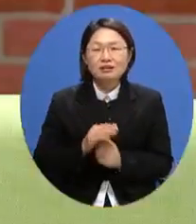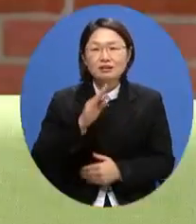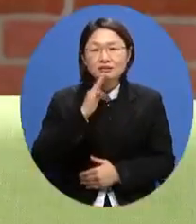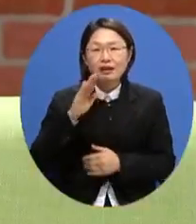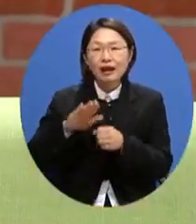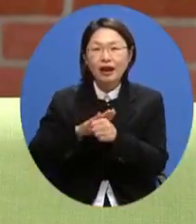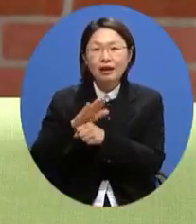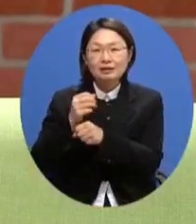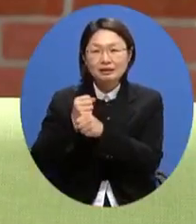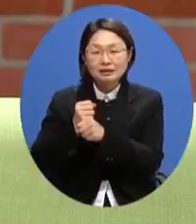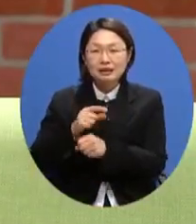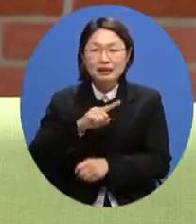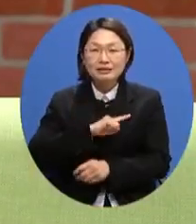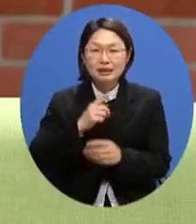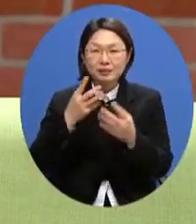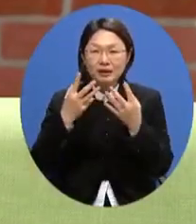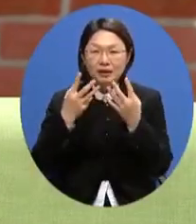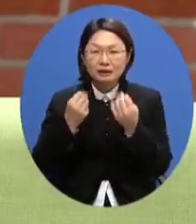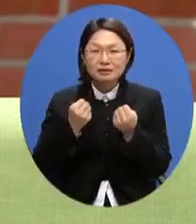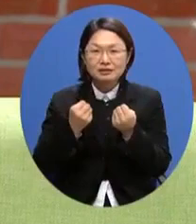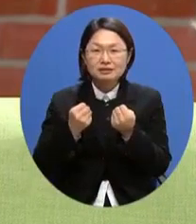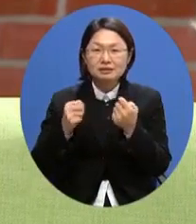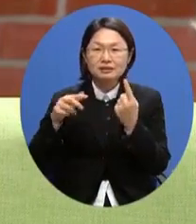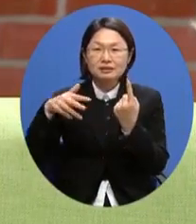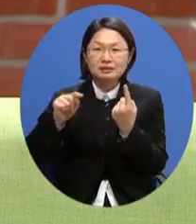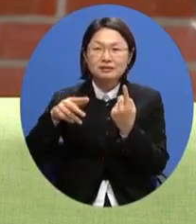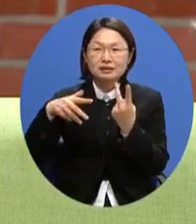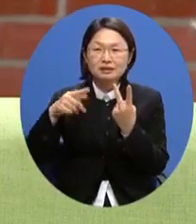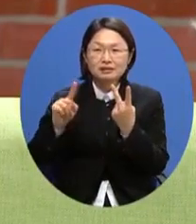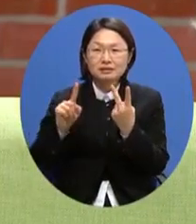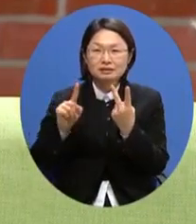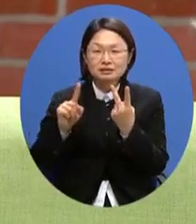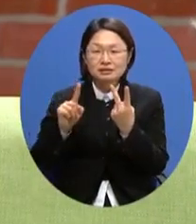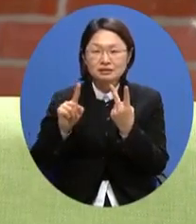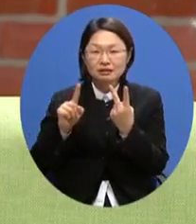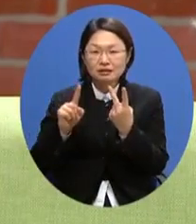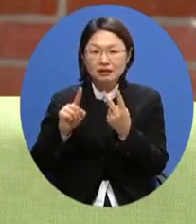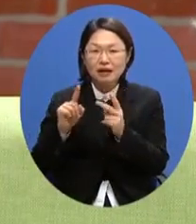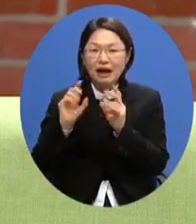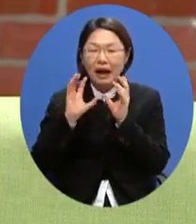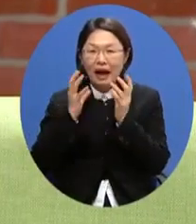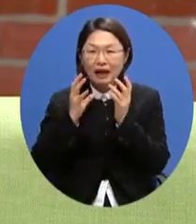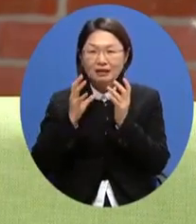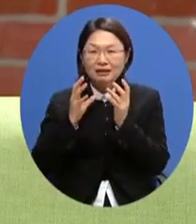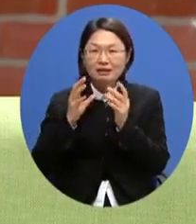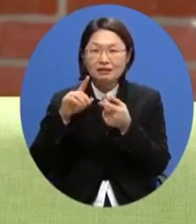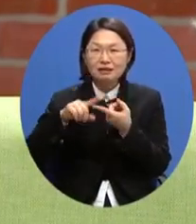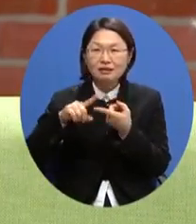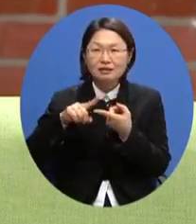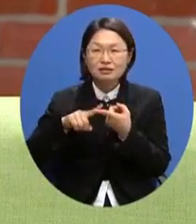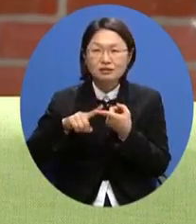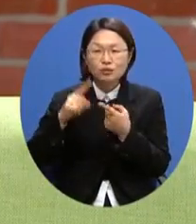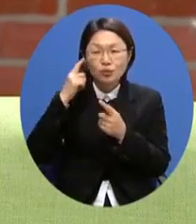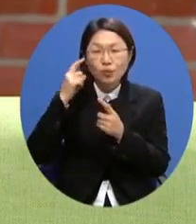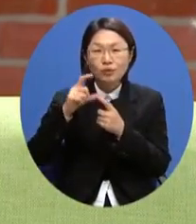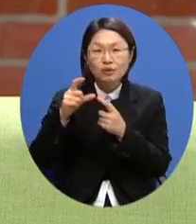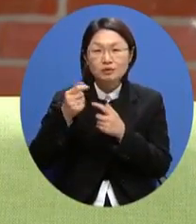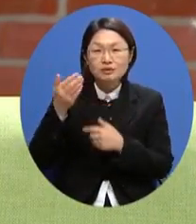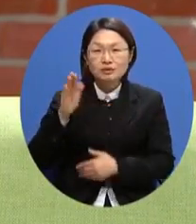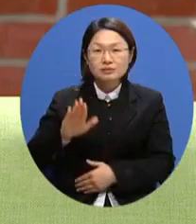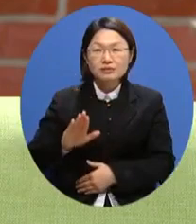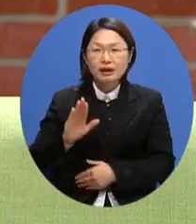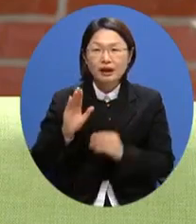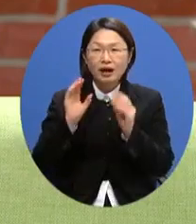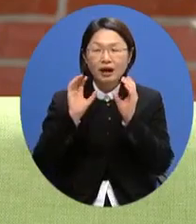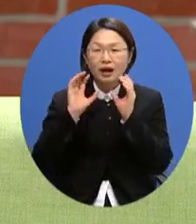애착을 가장 많이 쓰는 뭐 1차 애착, 우리가 맨날 얘기하는 1차 애착은 이 영유아기 아이들이 물론 보이는 거지만 그 애착은